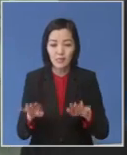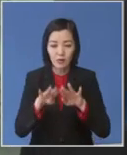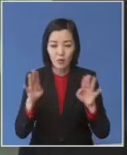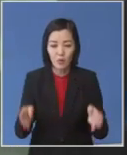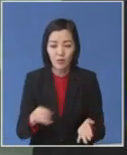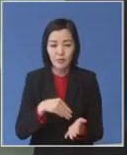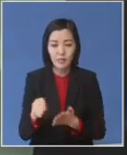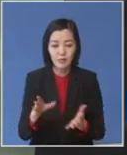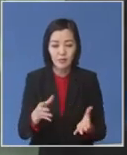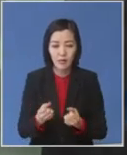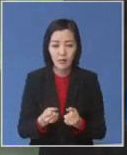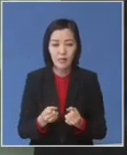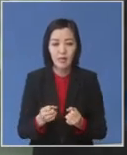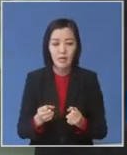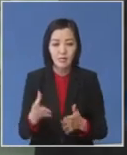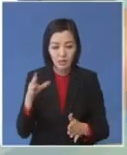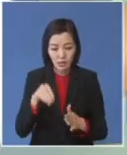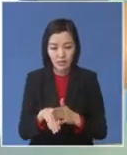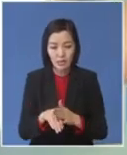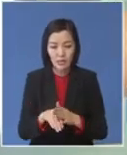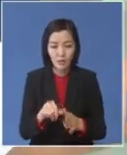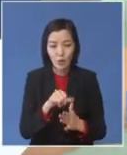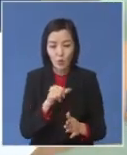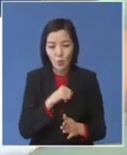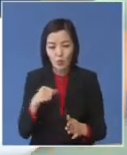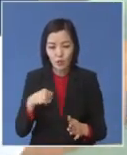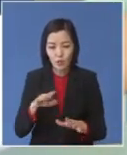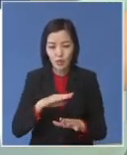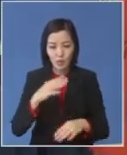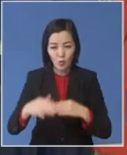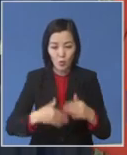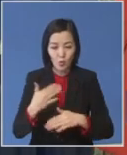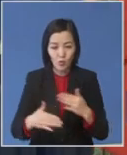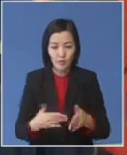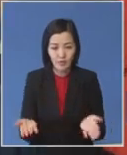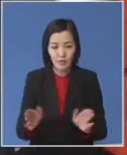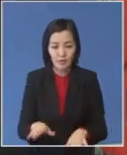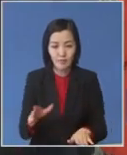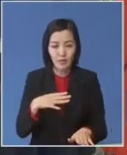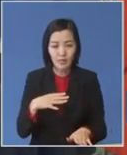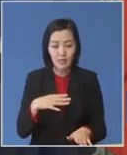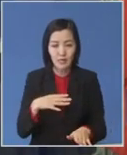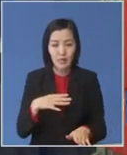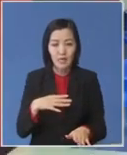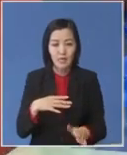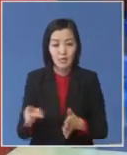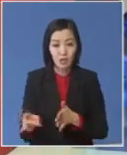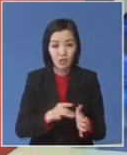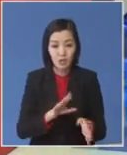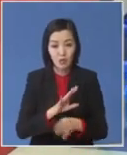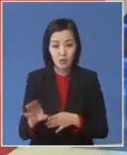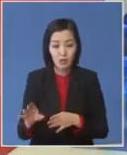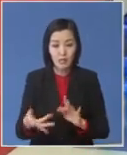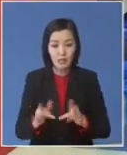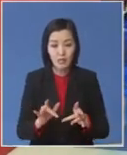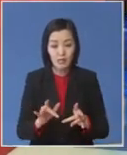алады. Оған жіберетін затын салып, өзі орап, сол орынға тастап кетеді. Қалған шаруа ары қарай автоматты түрде орындалады. Кейін интернет